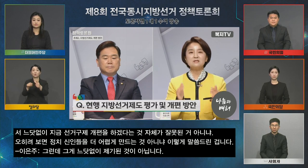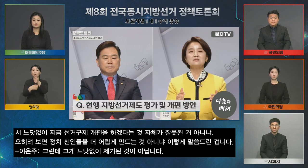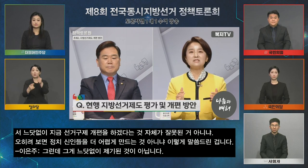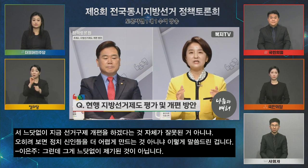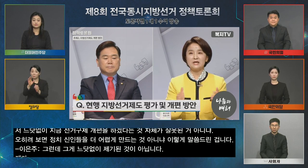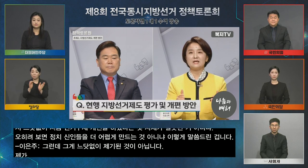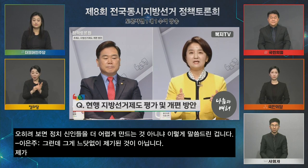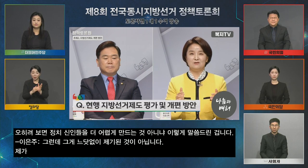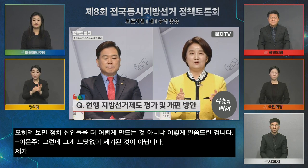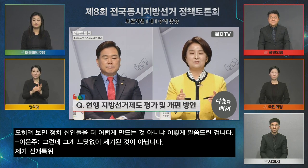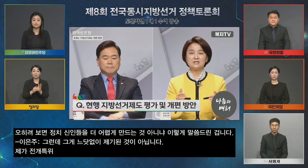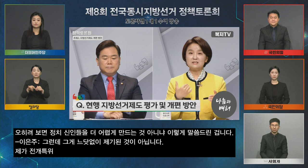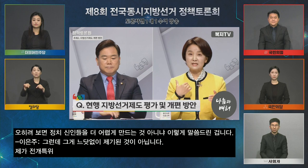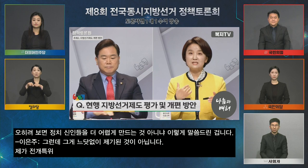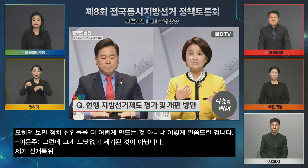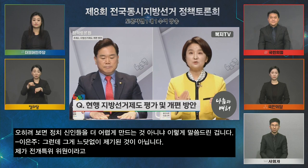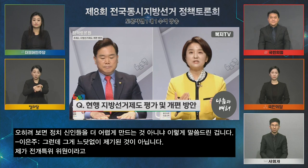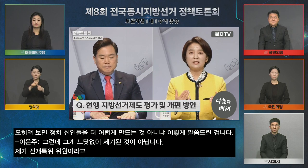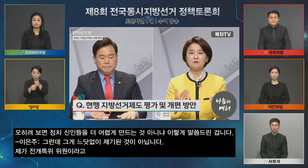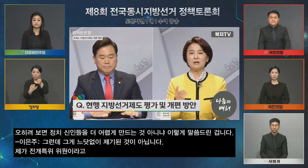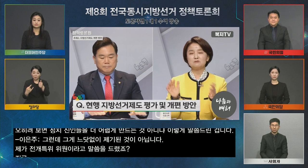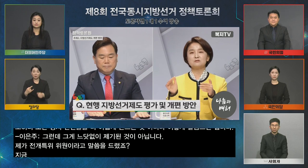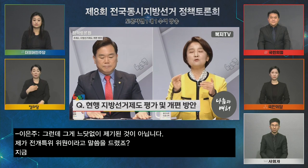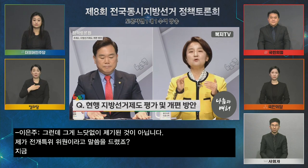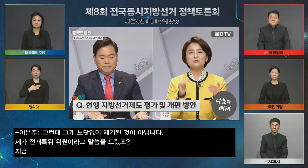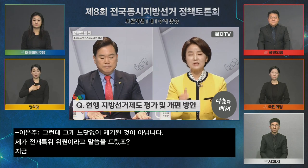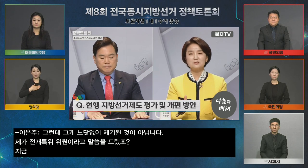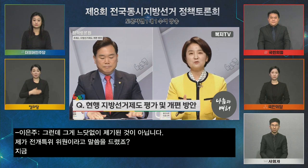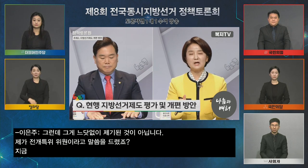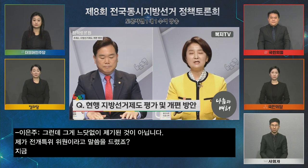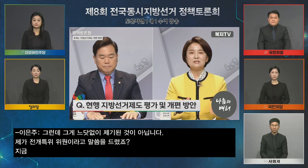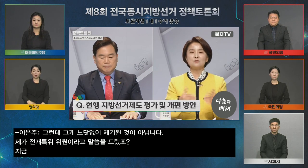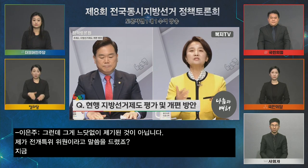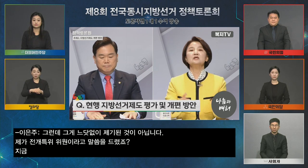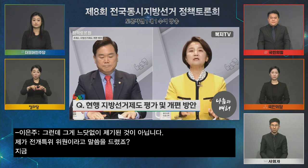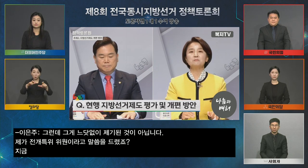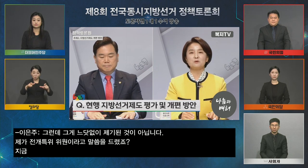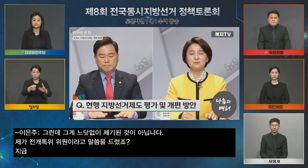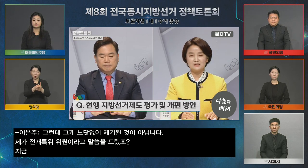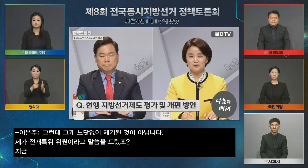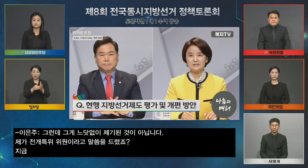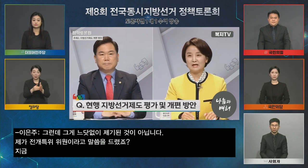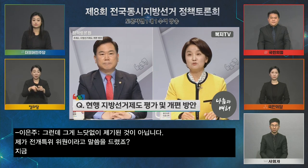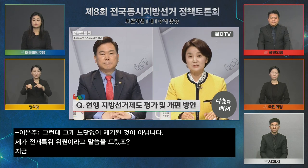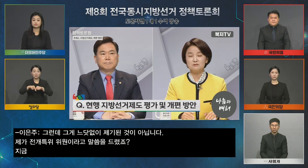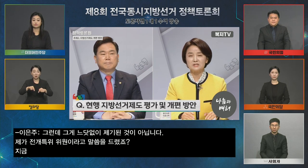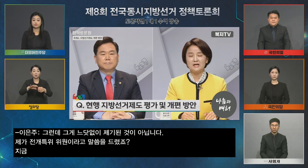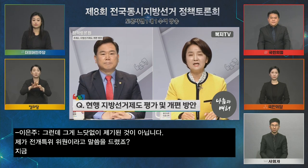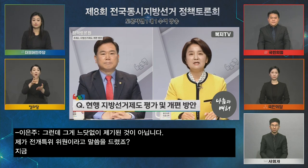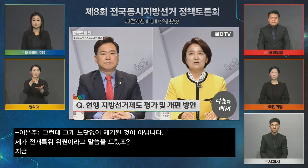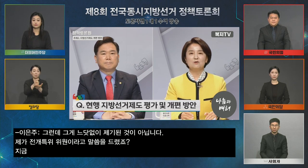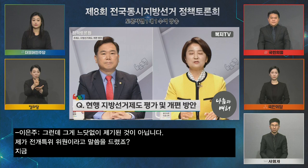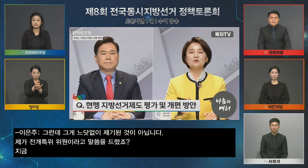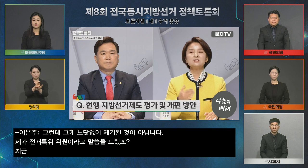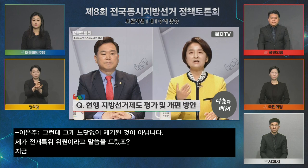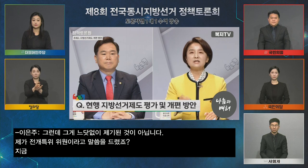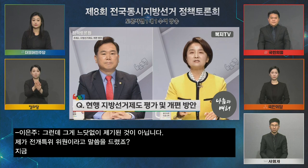지금 정개특위의 제가 제1소인데요. 바로 그 선거구획정과 정치관계법 개정을 다루고 있습니다.